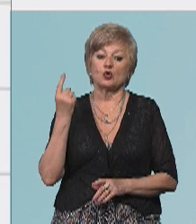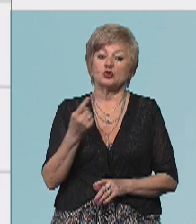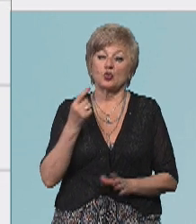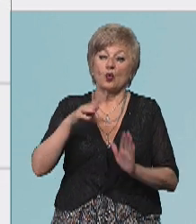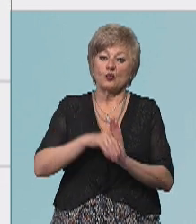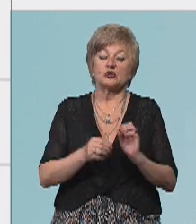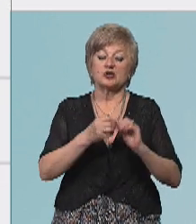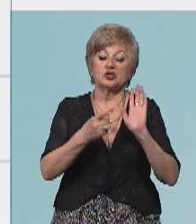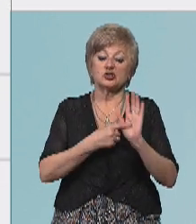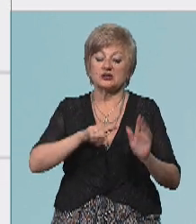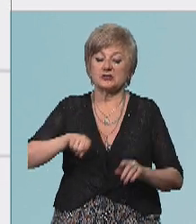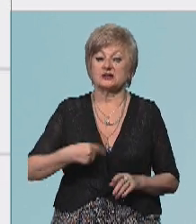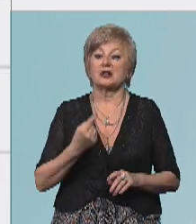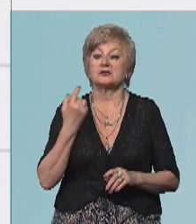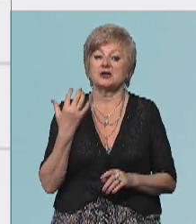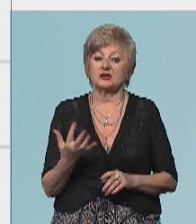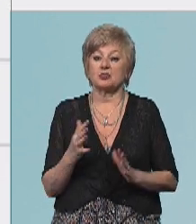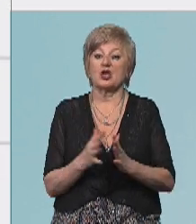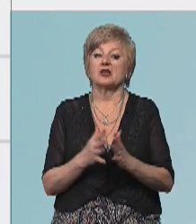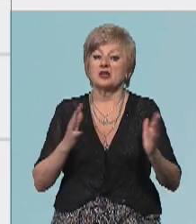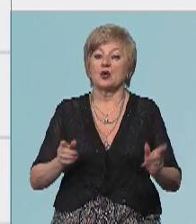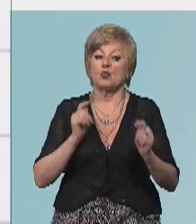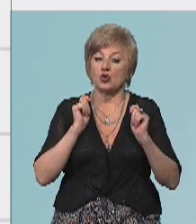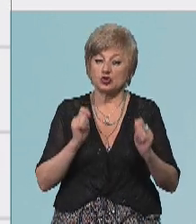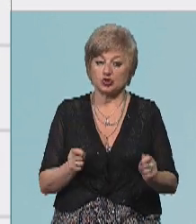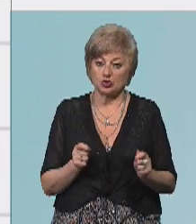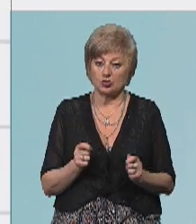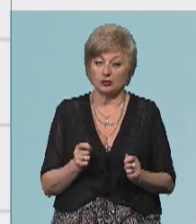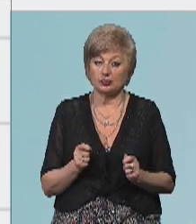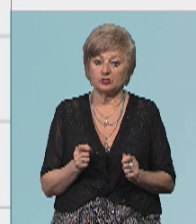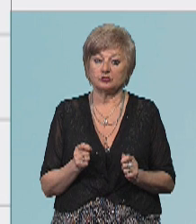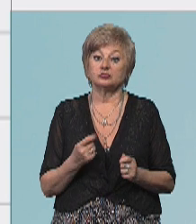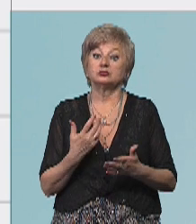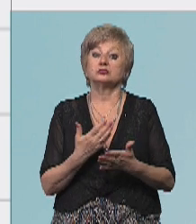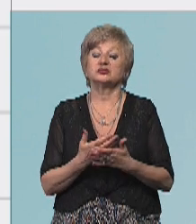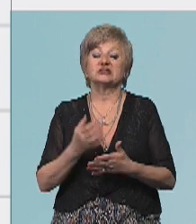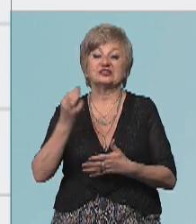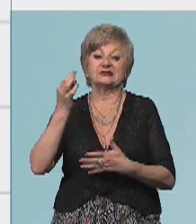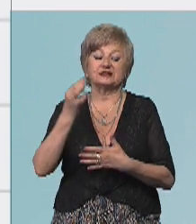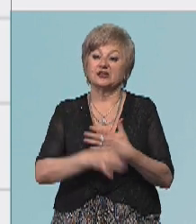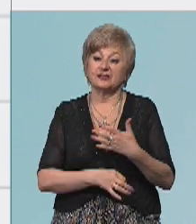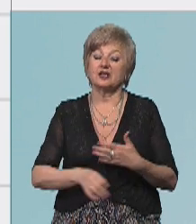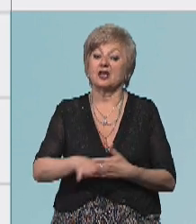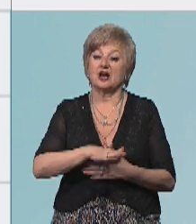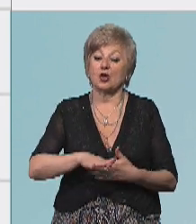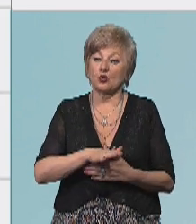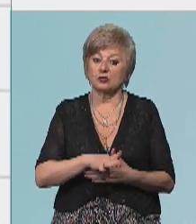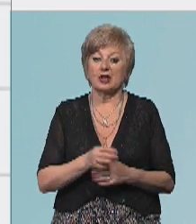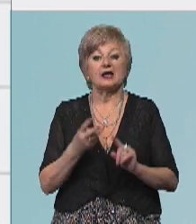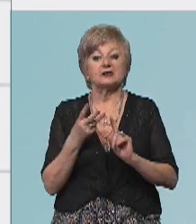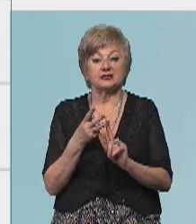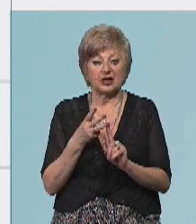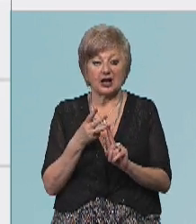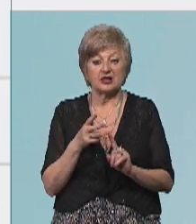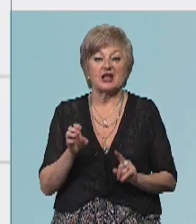тому числі 16,5%, найбільше дала Східний регіон – 35%. Третя